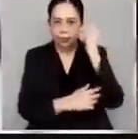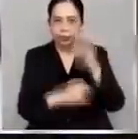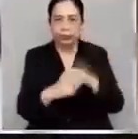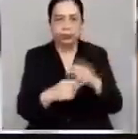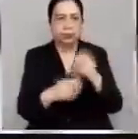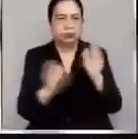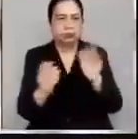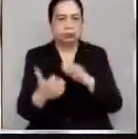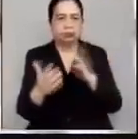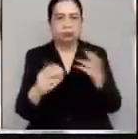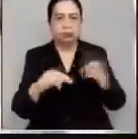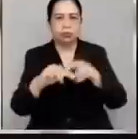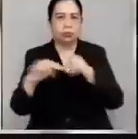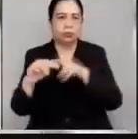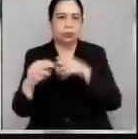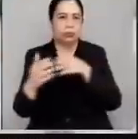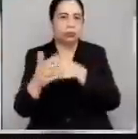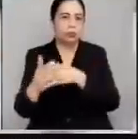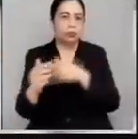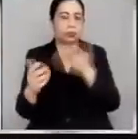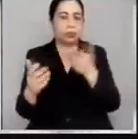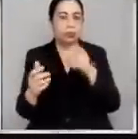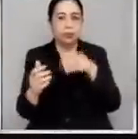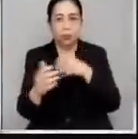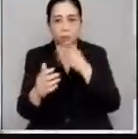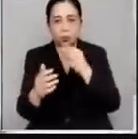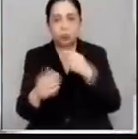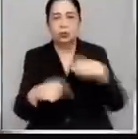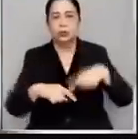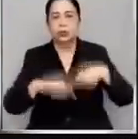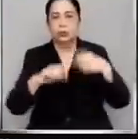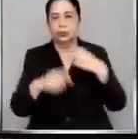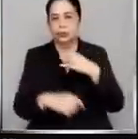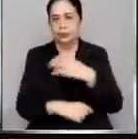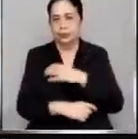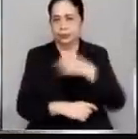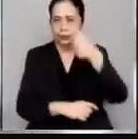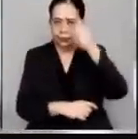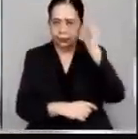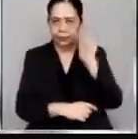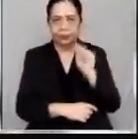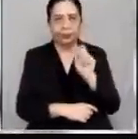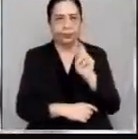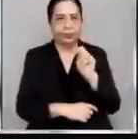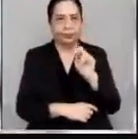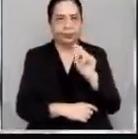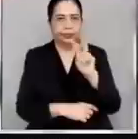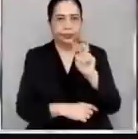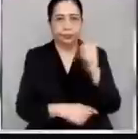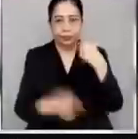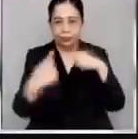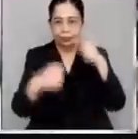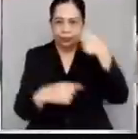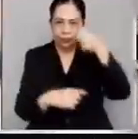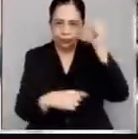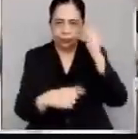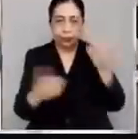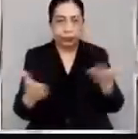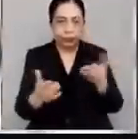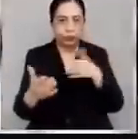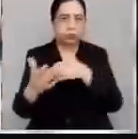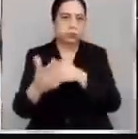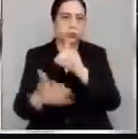ng patong-patong na reklamong kriminal si suspended Congressman Arnie Temes sa Department of Justice. Multiple